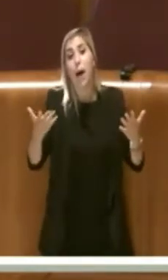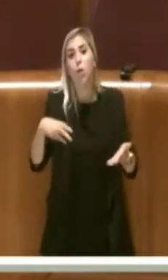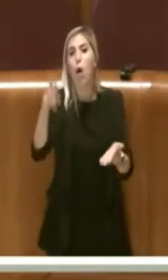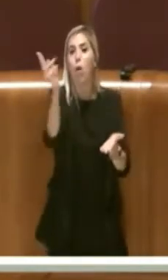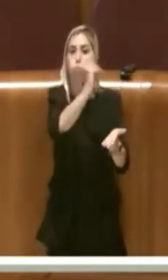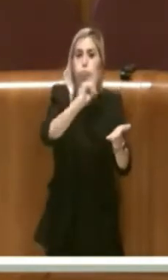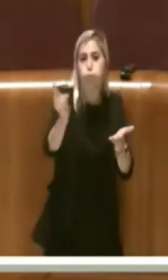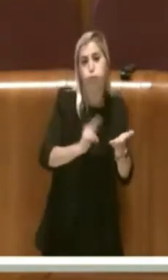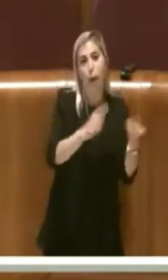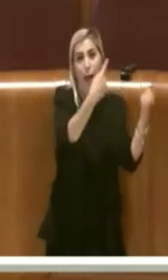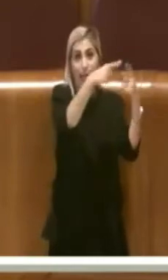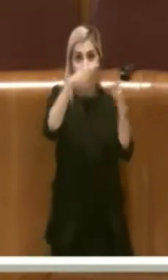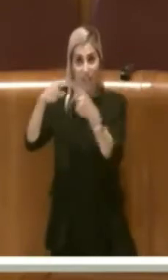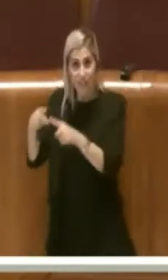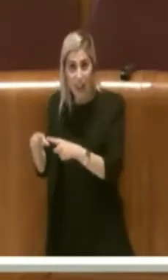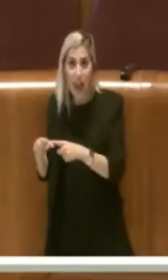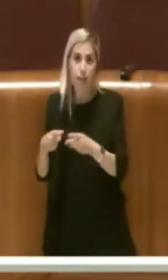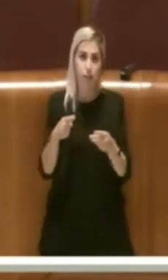scritti diversi,